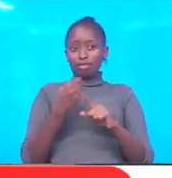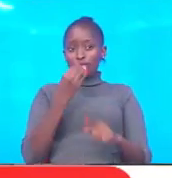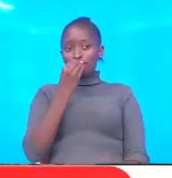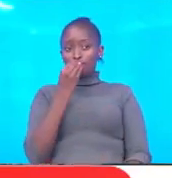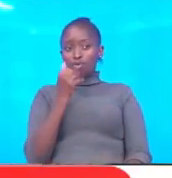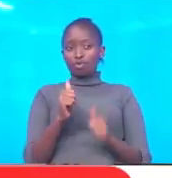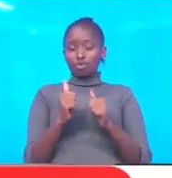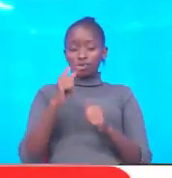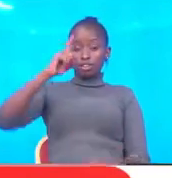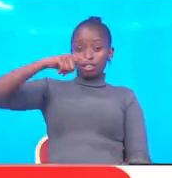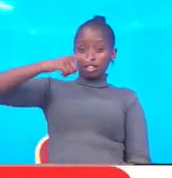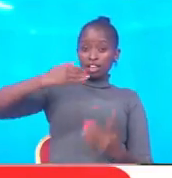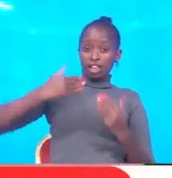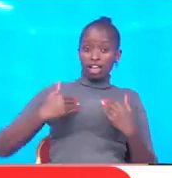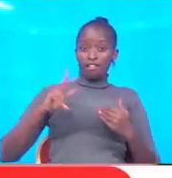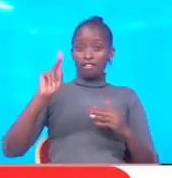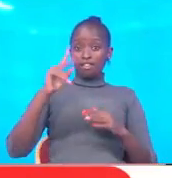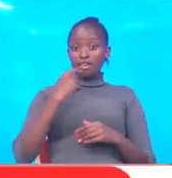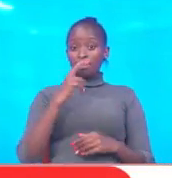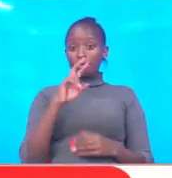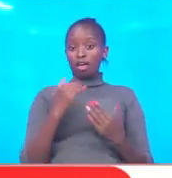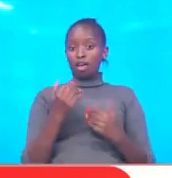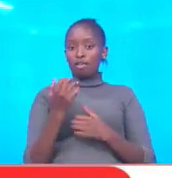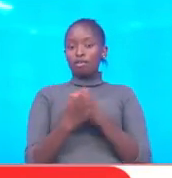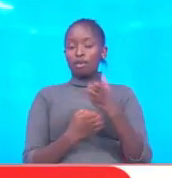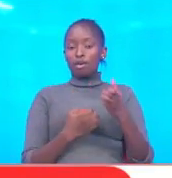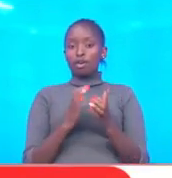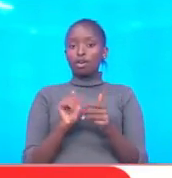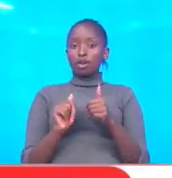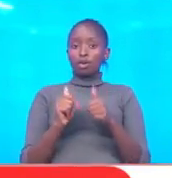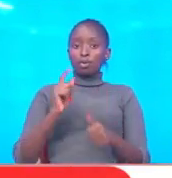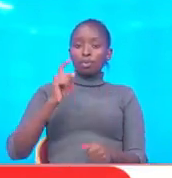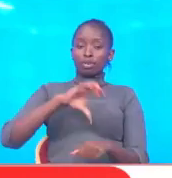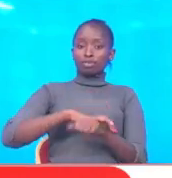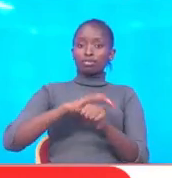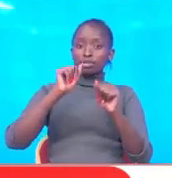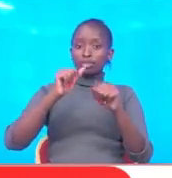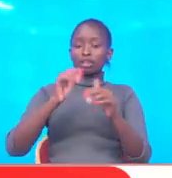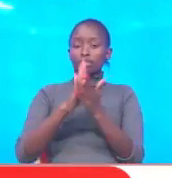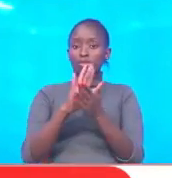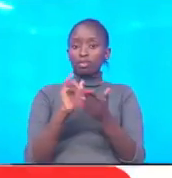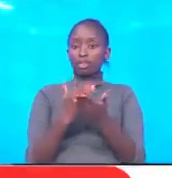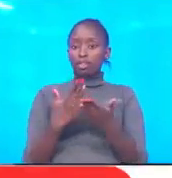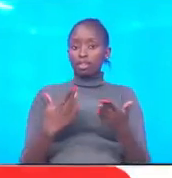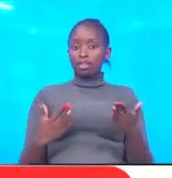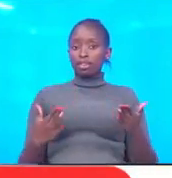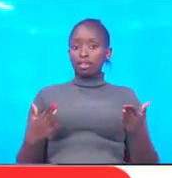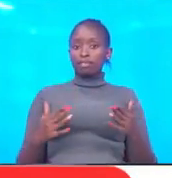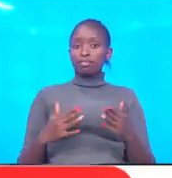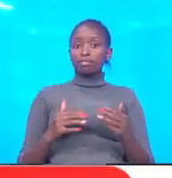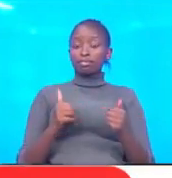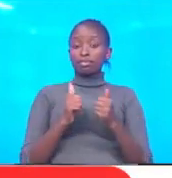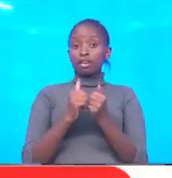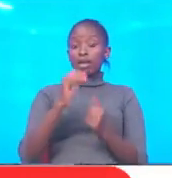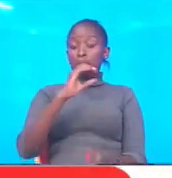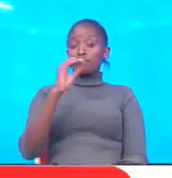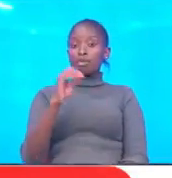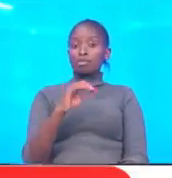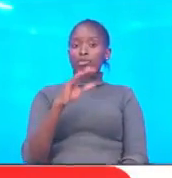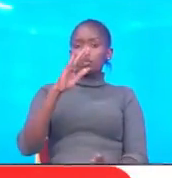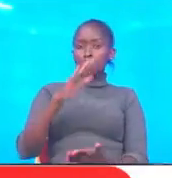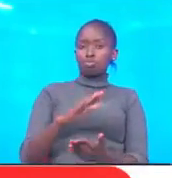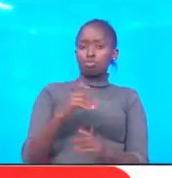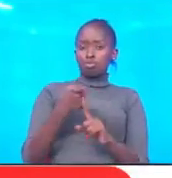muhimu vya uchumi ili kufikia ukuaji wa uchumi endelevu wa 10%, kupungua kwa viwango vya umaskini